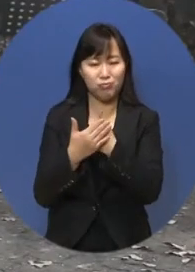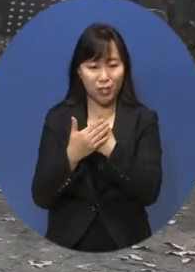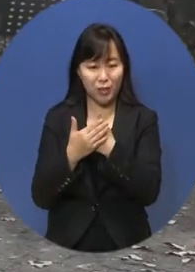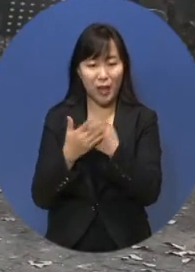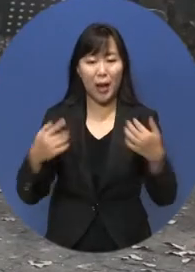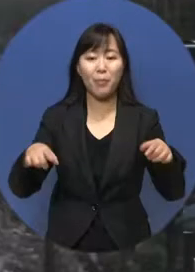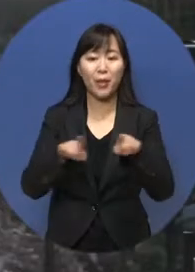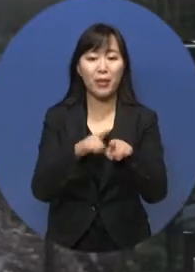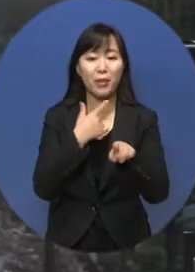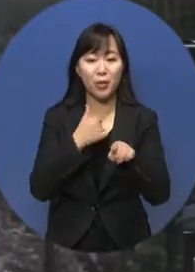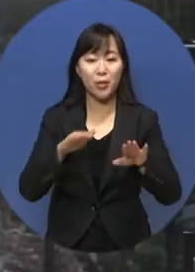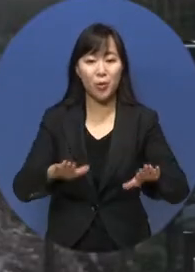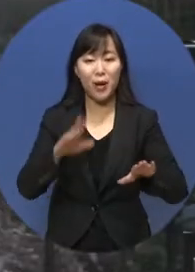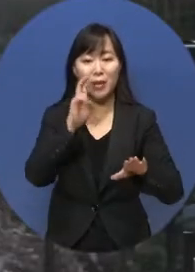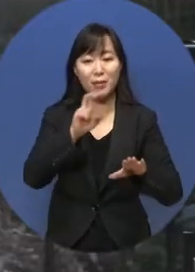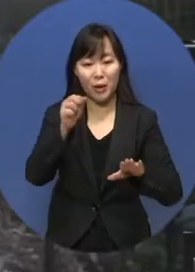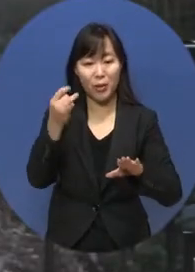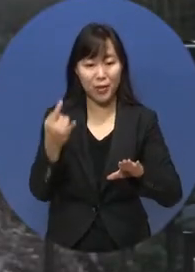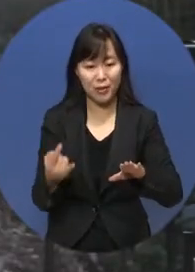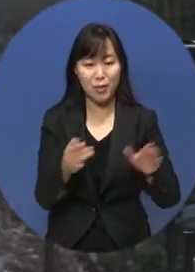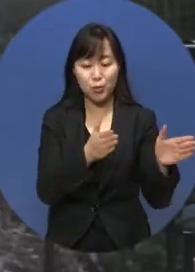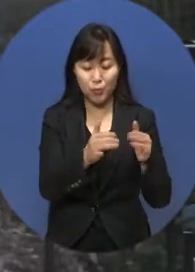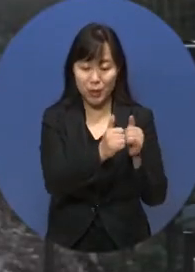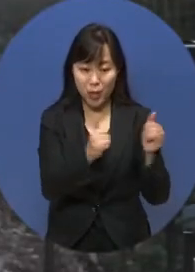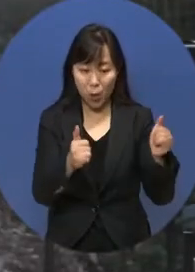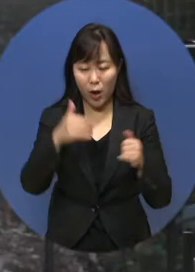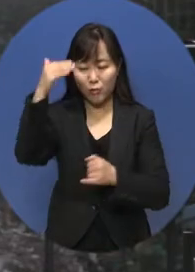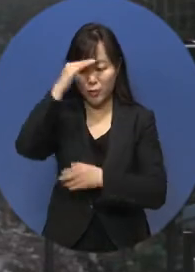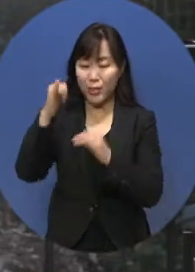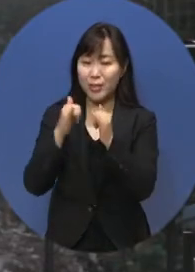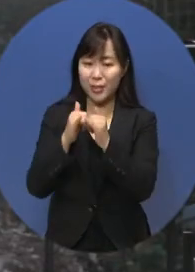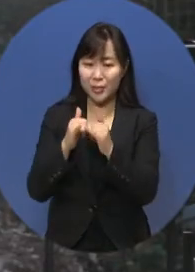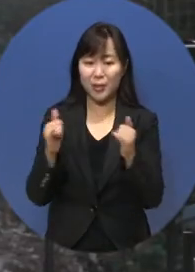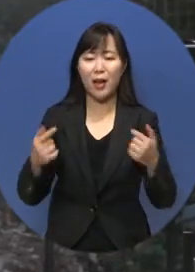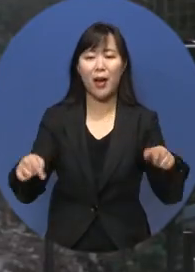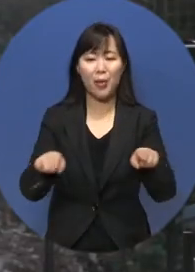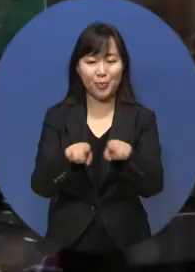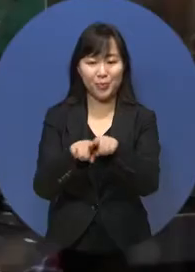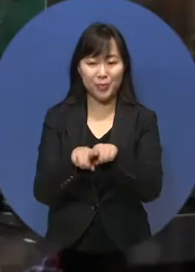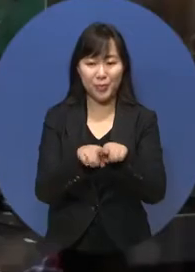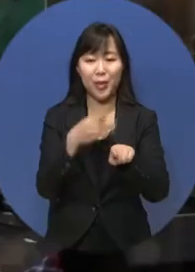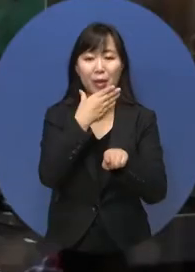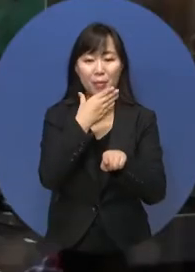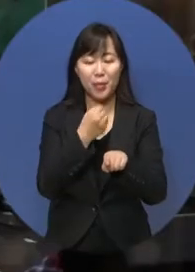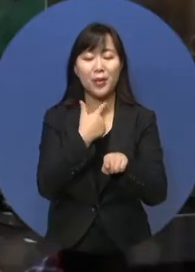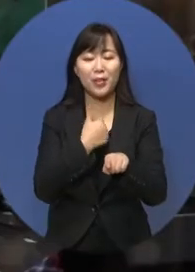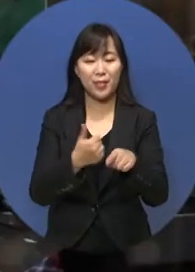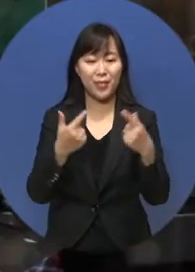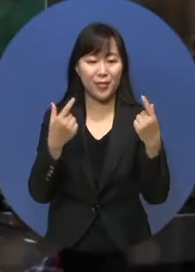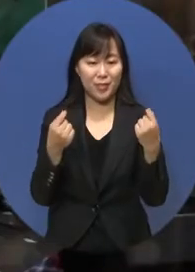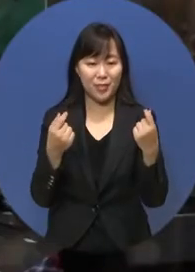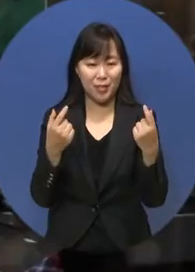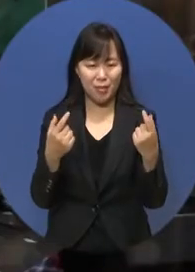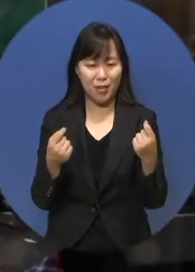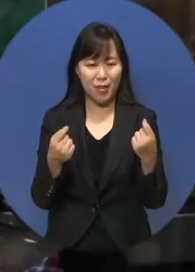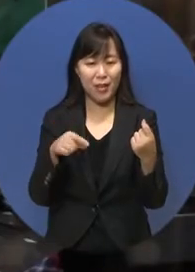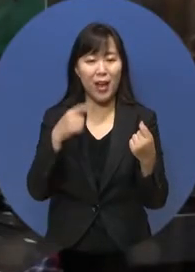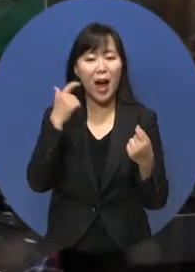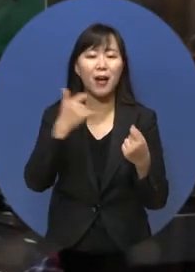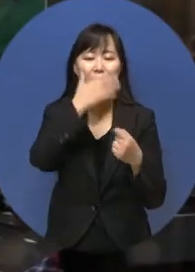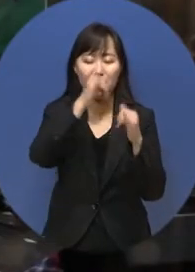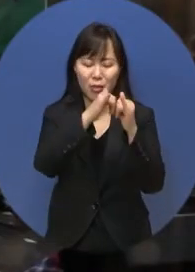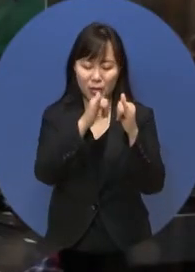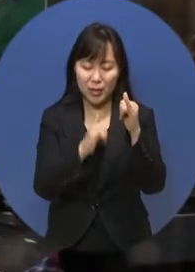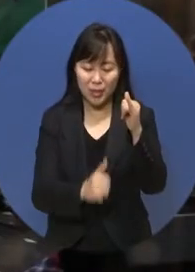함께 만들었던 이 음악회는 준비자와 관객이 한마음으로 행복했던 시간으로 뺏벌의